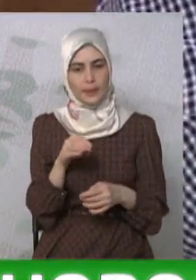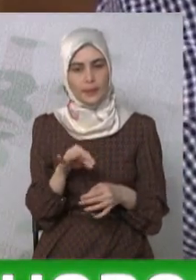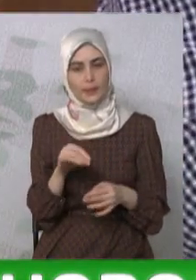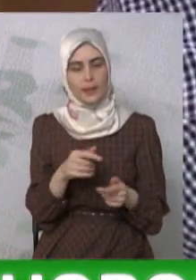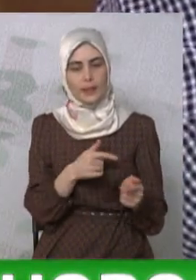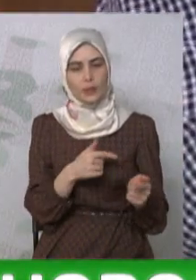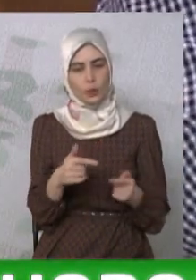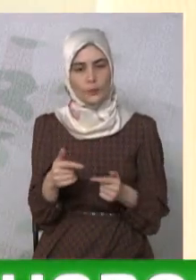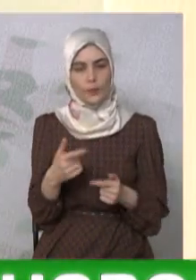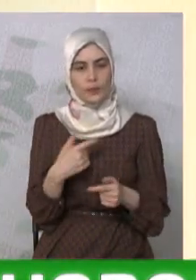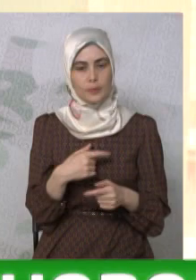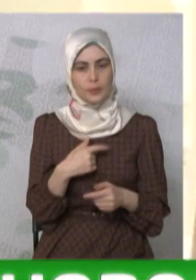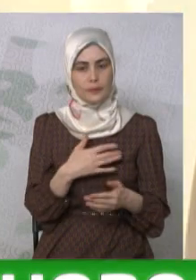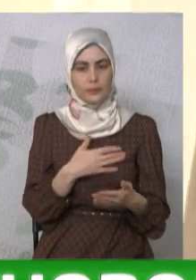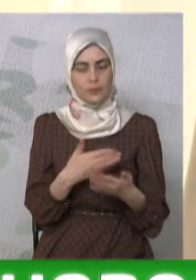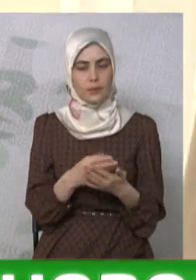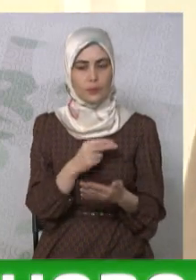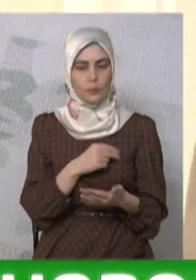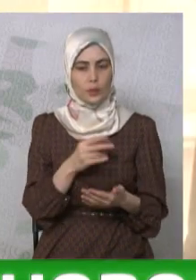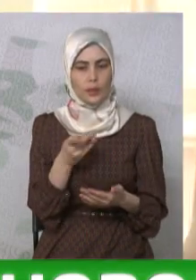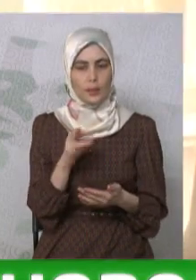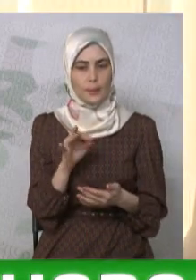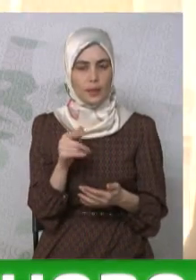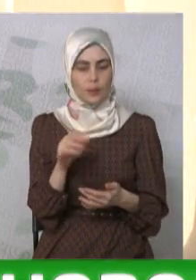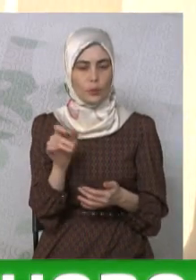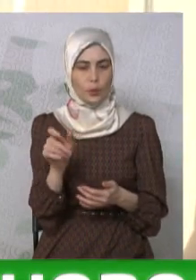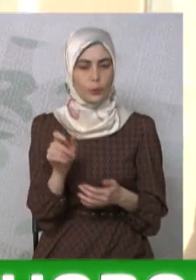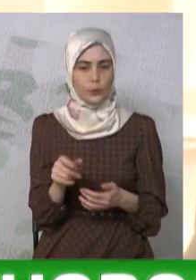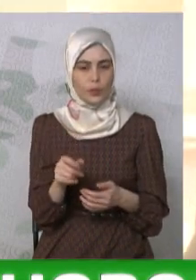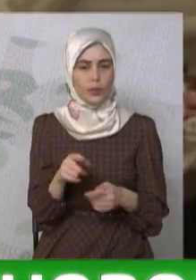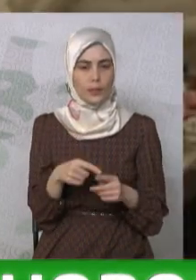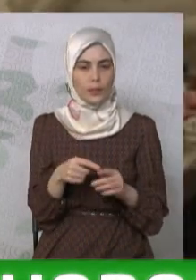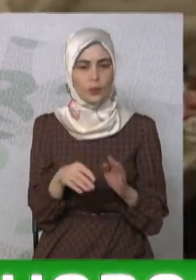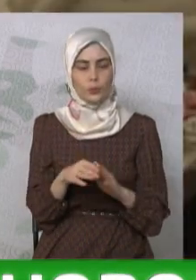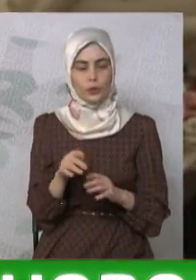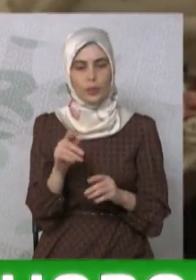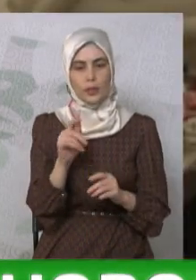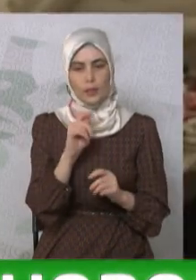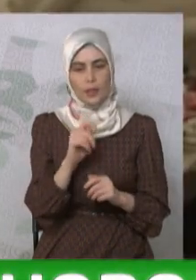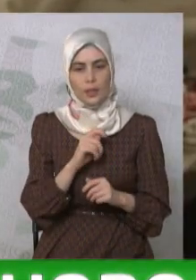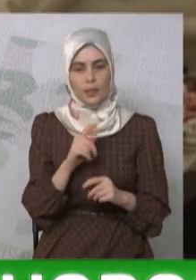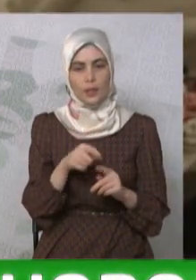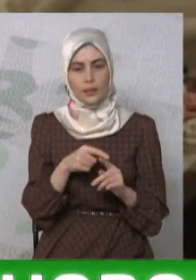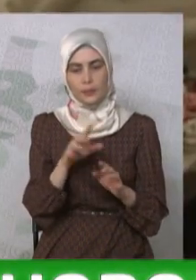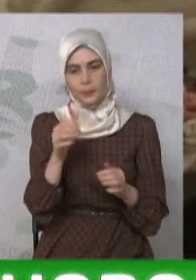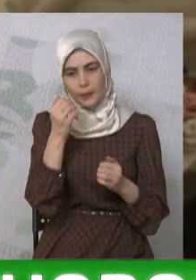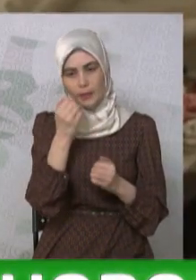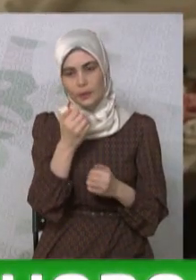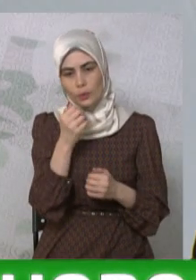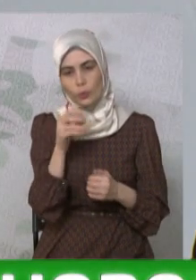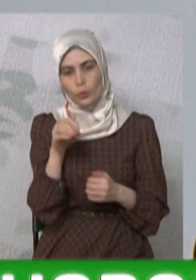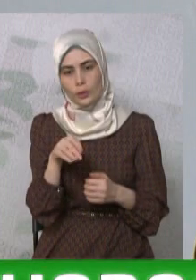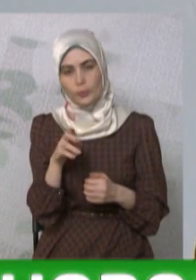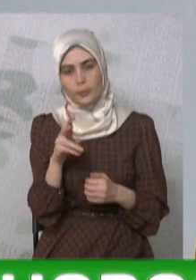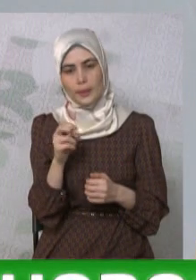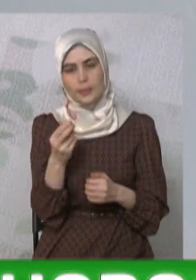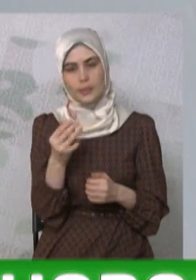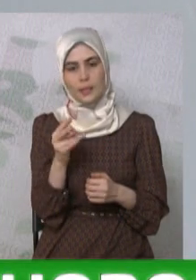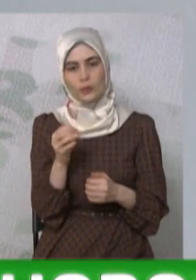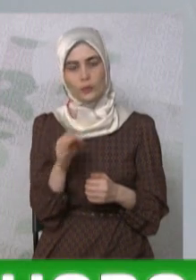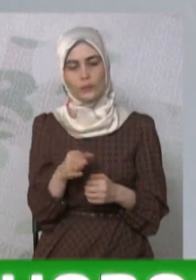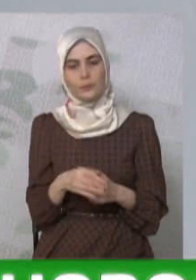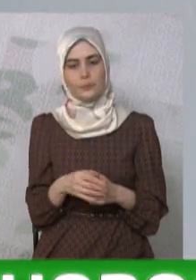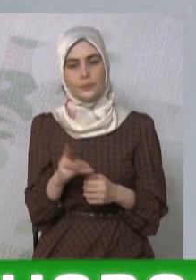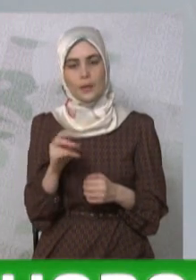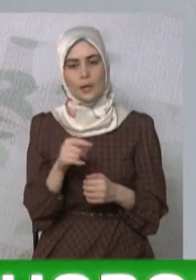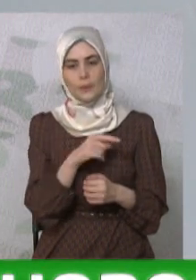готовность самоотверженно работать на благо людей. И лучшая награда для них – это признание коллег и благодарность от пациентов. Да вы знаете, на